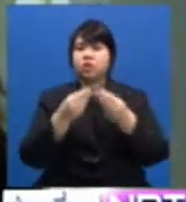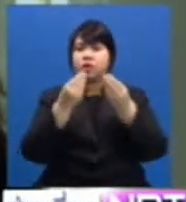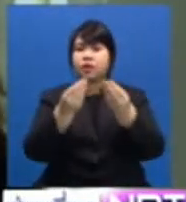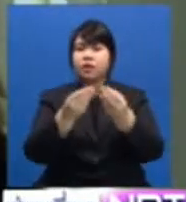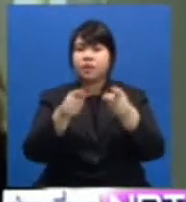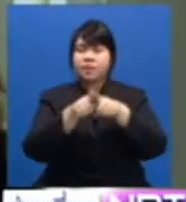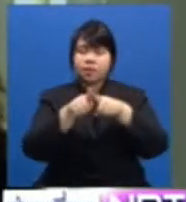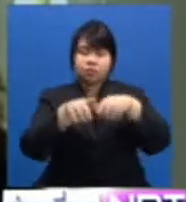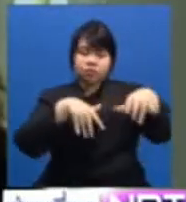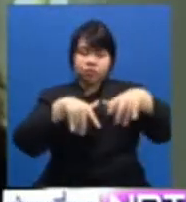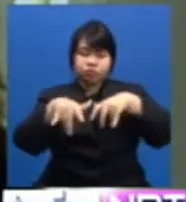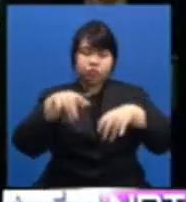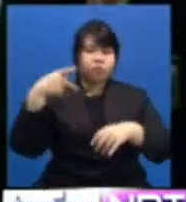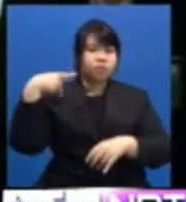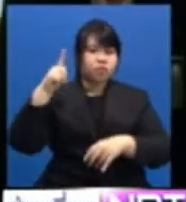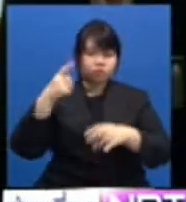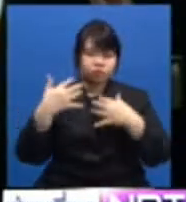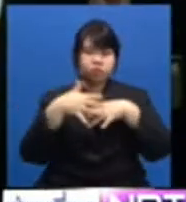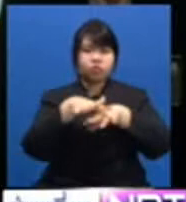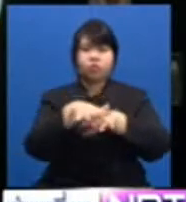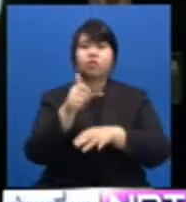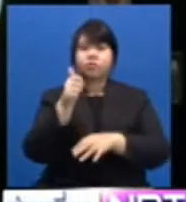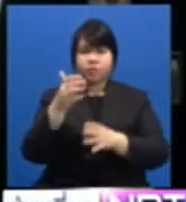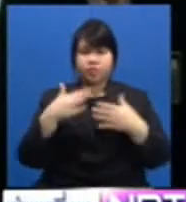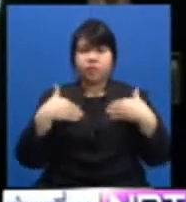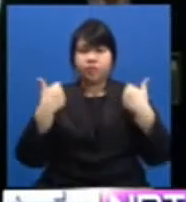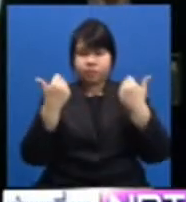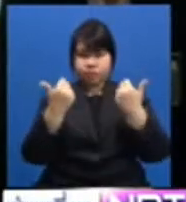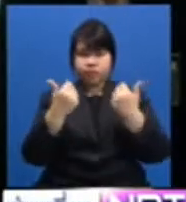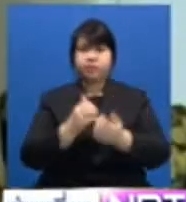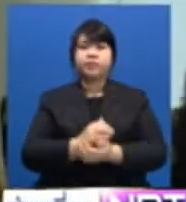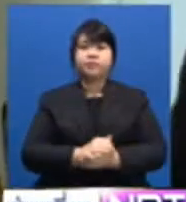นสามารถใช้ประโยชน์ร่วมกันได้อย่างมีความสุข